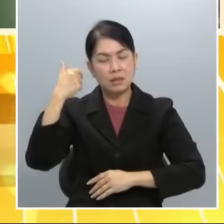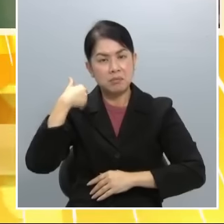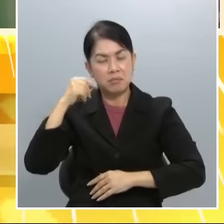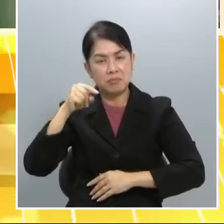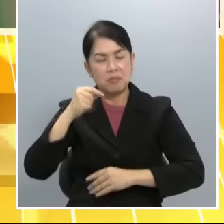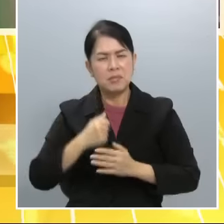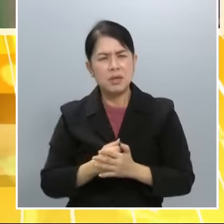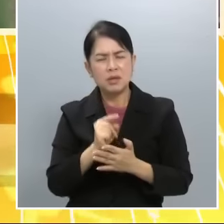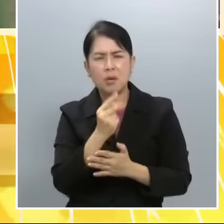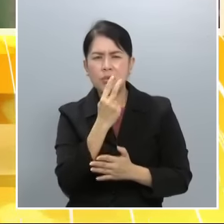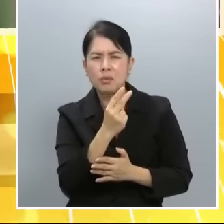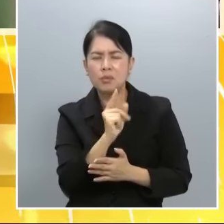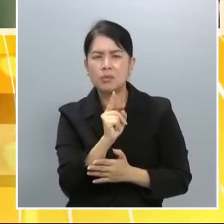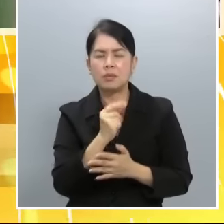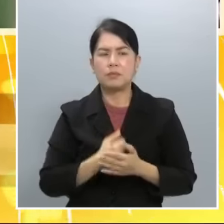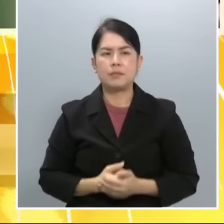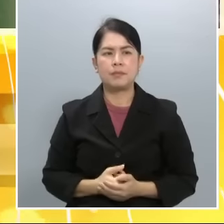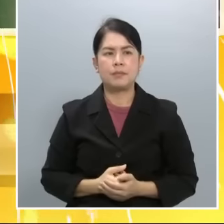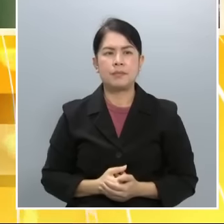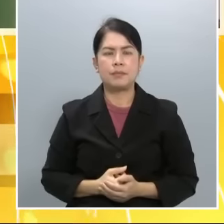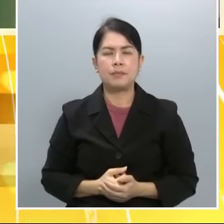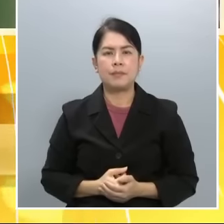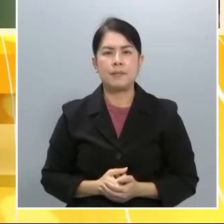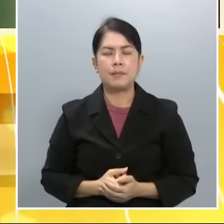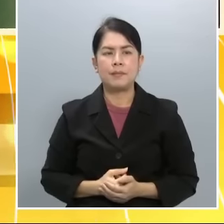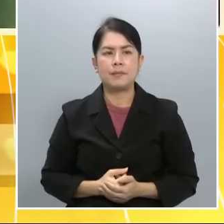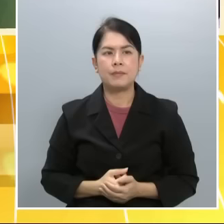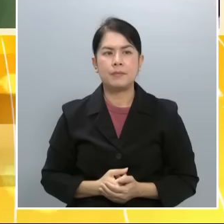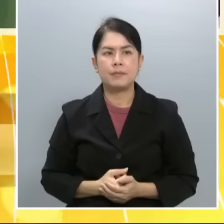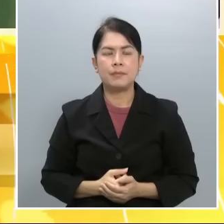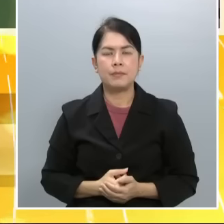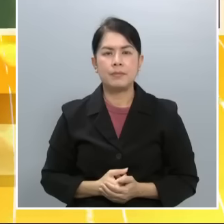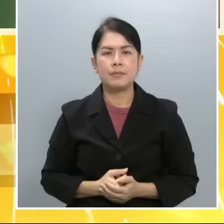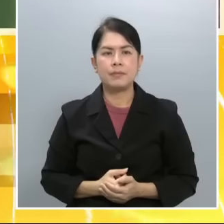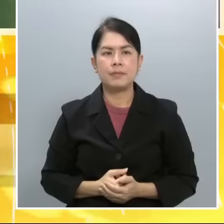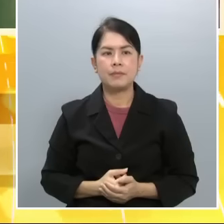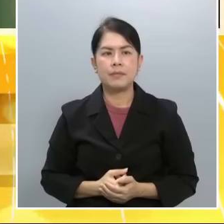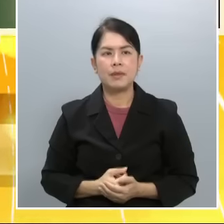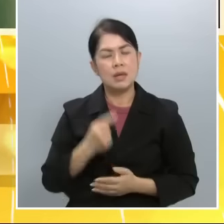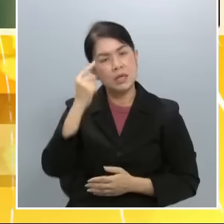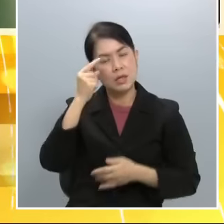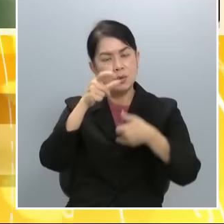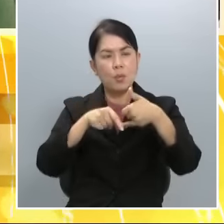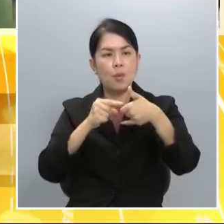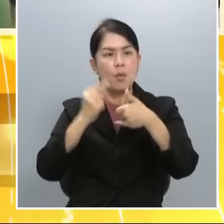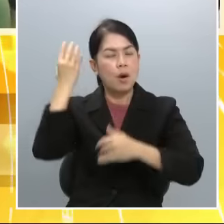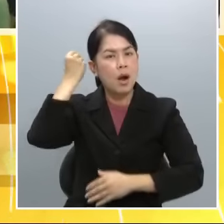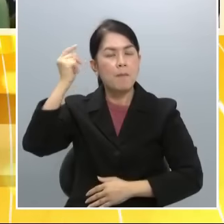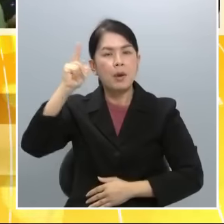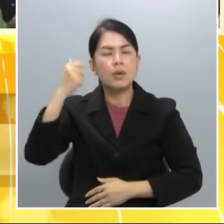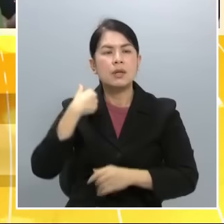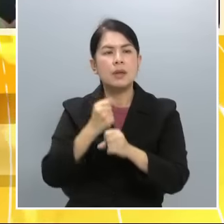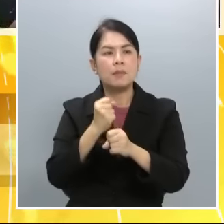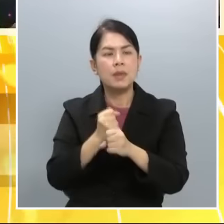เนี่ยในมุมมองของพี่ต๋อมมองว่าหลังจากนี้จะเป็นยังไงบ้าง ก็หวังว่าคุณแพทองธารจะได้ทำหน้าที่ในฐ